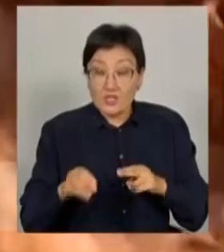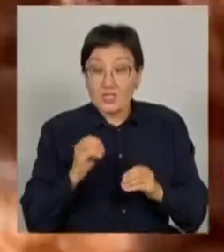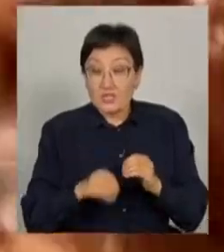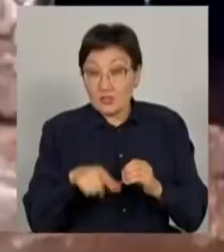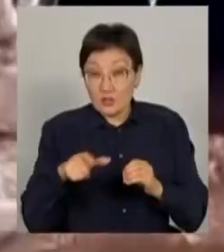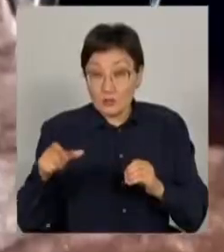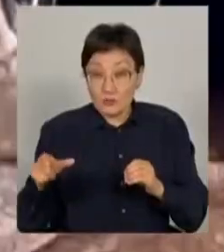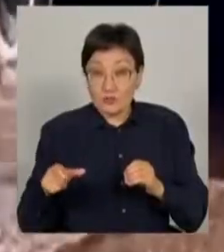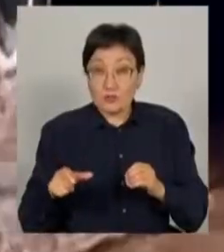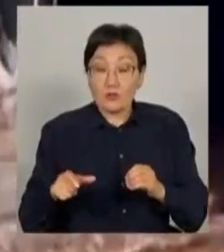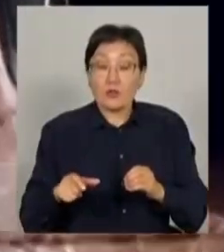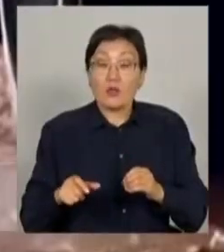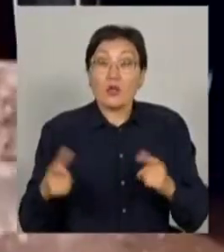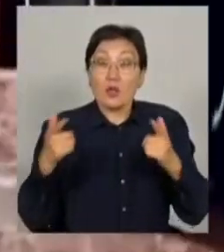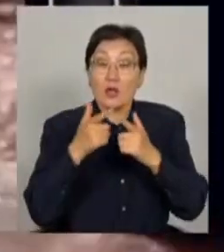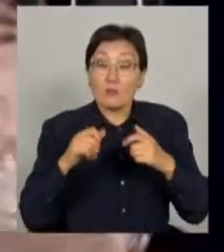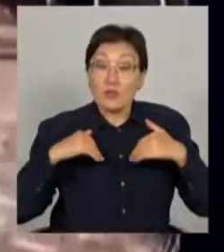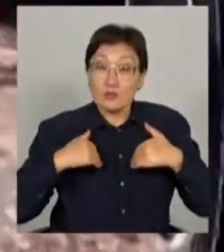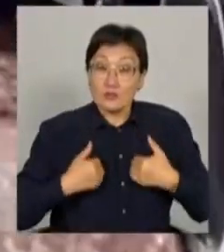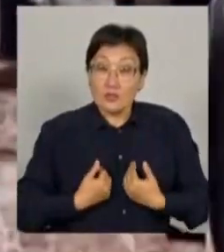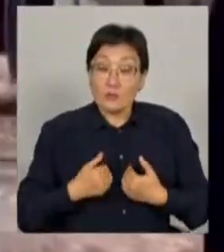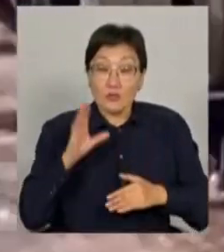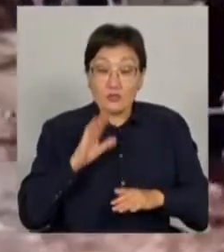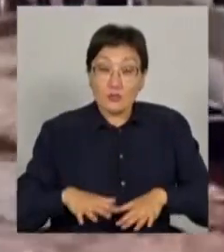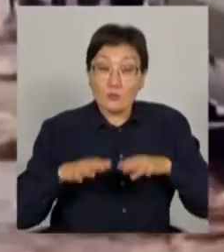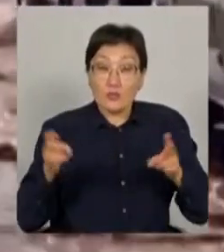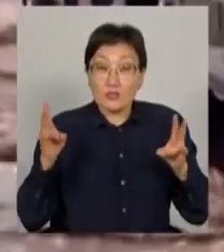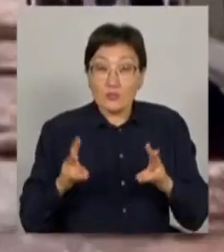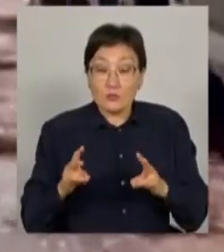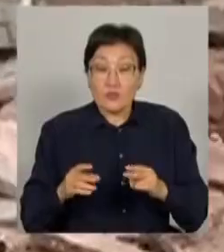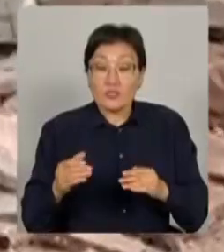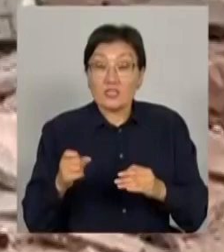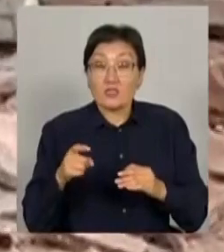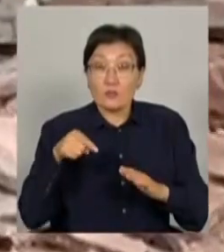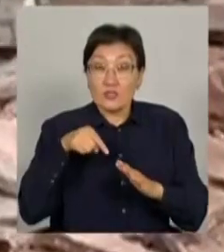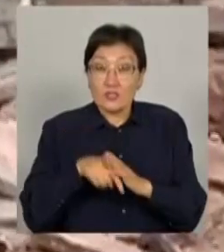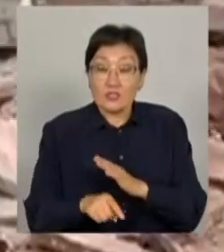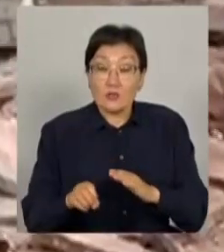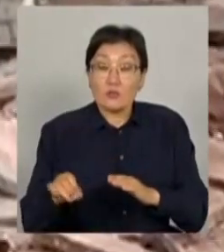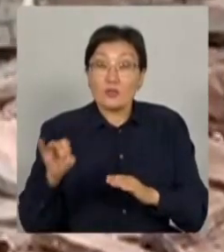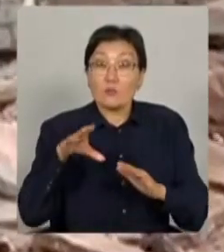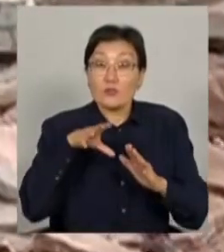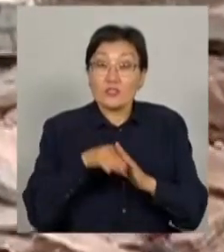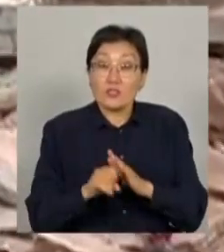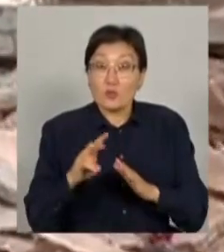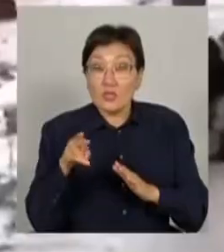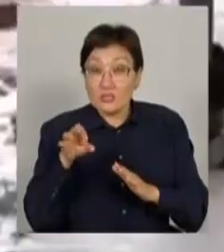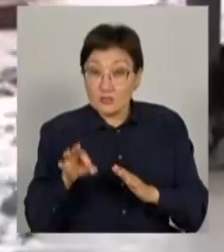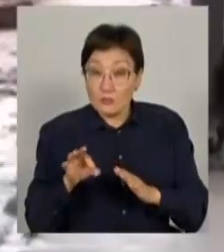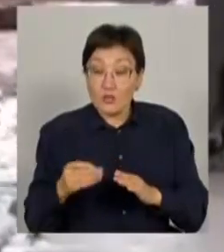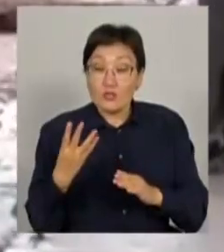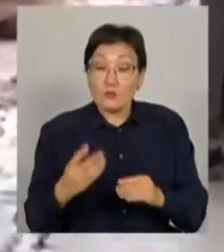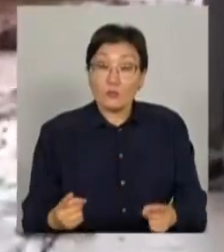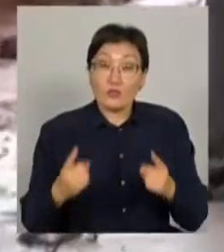десятки людей. В стране объявлен траур. Из-за наводнения пострадал археологический объект Кирена, внесенный в список ЮНЕСКО.